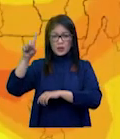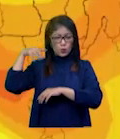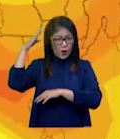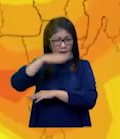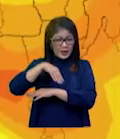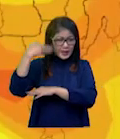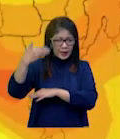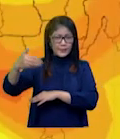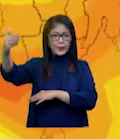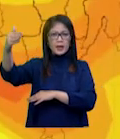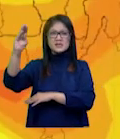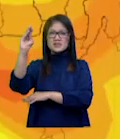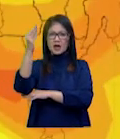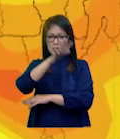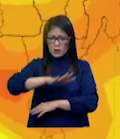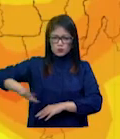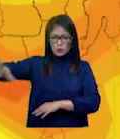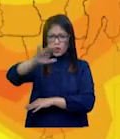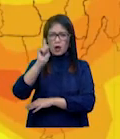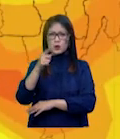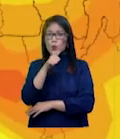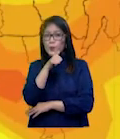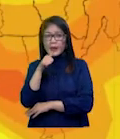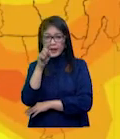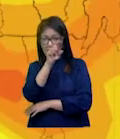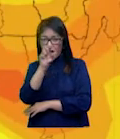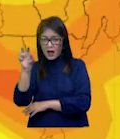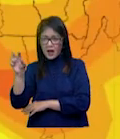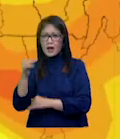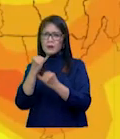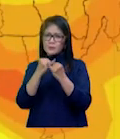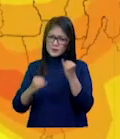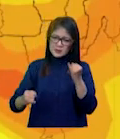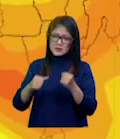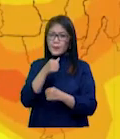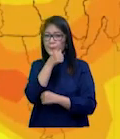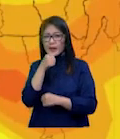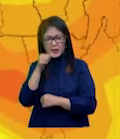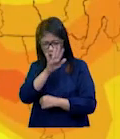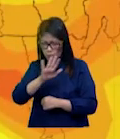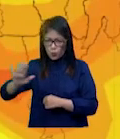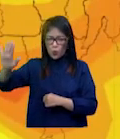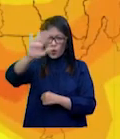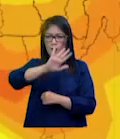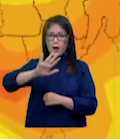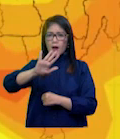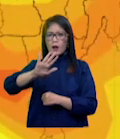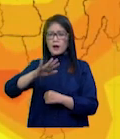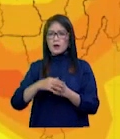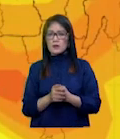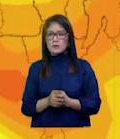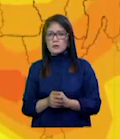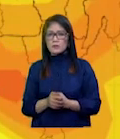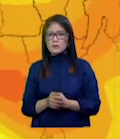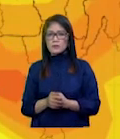Jabodetabek itu kebanyakan pink sama merah. Jadi, dan itu merata. Sehingga ini